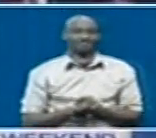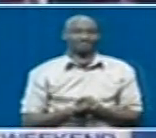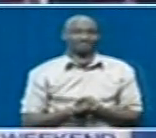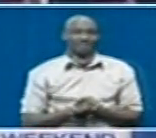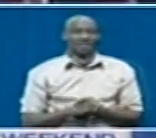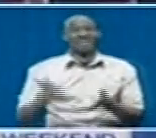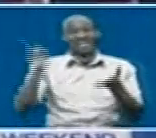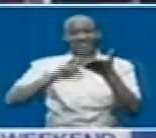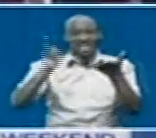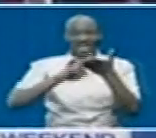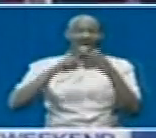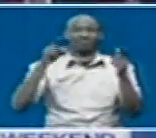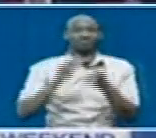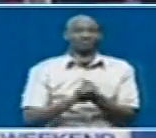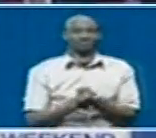Referendum!